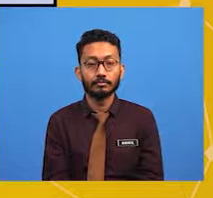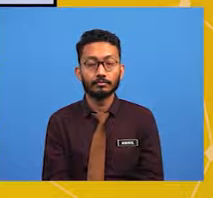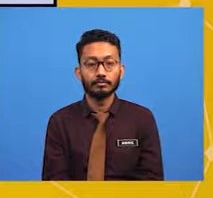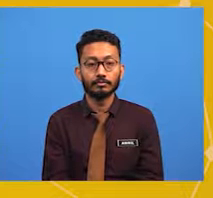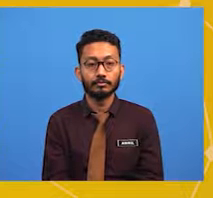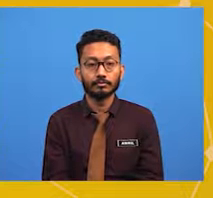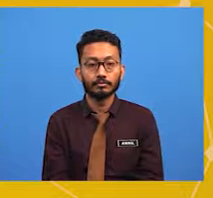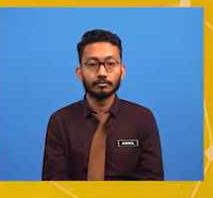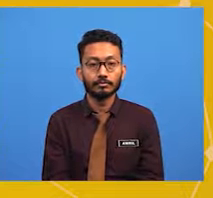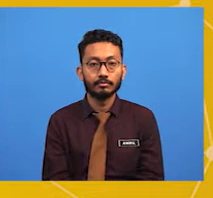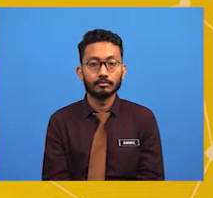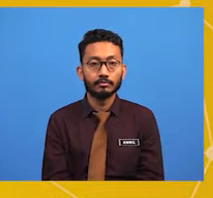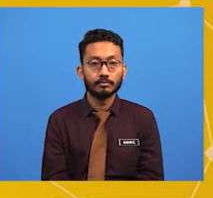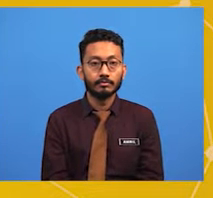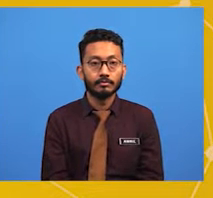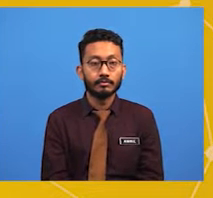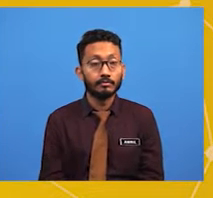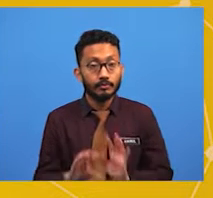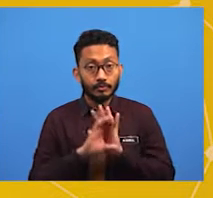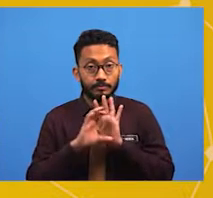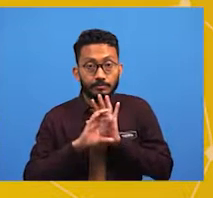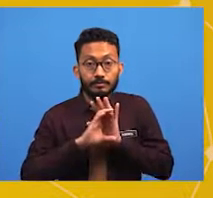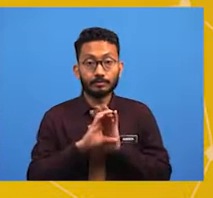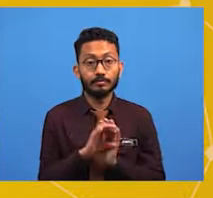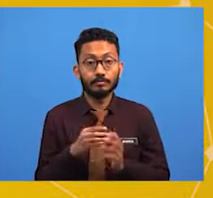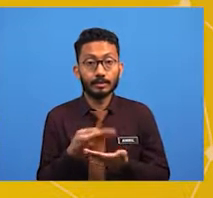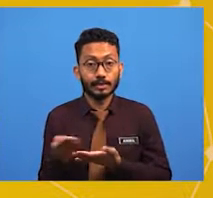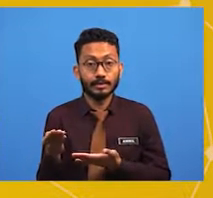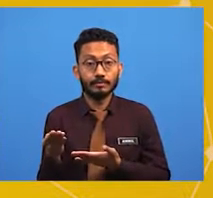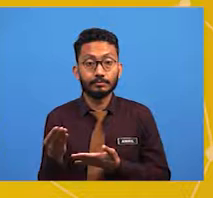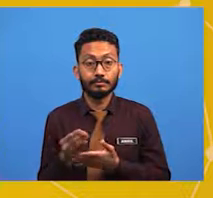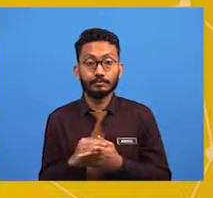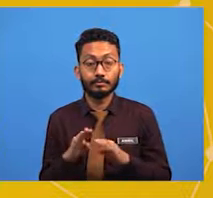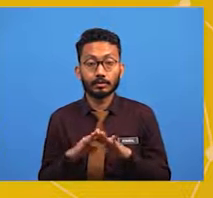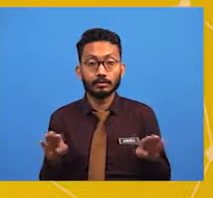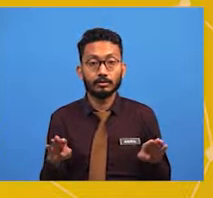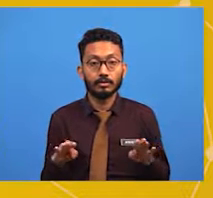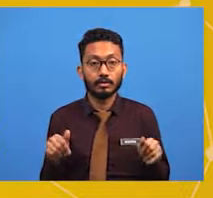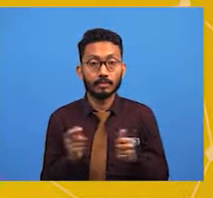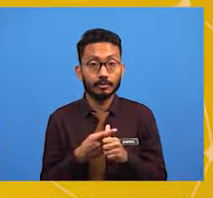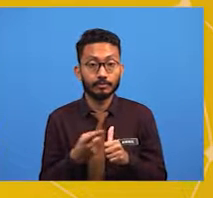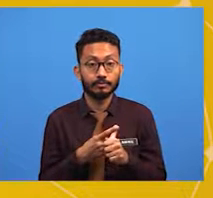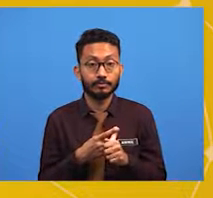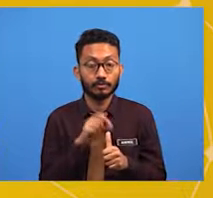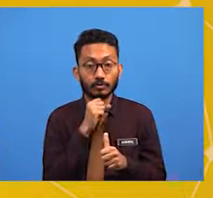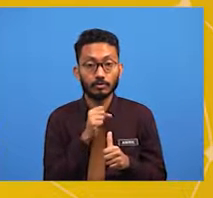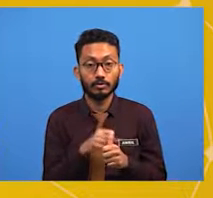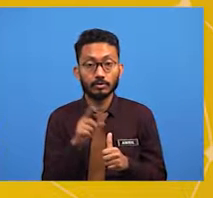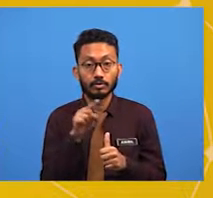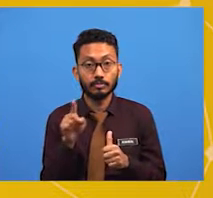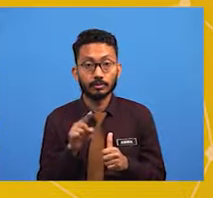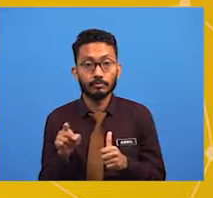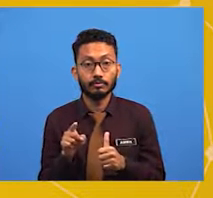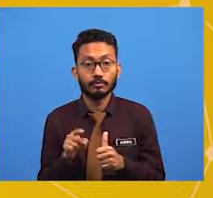Berikut merupakan contoh bagi perbezaan pertama, iaitu umur sama